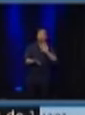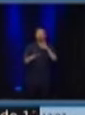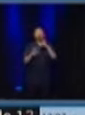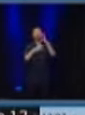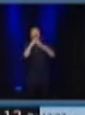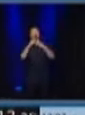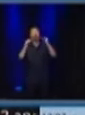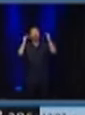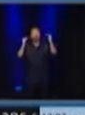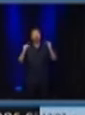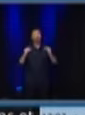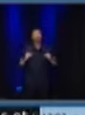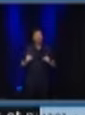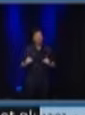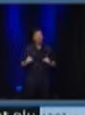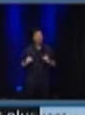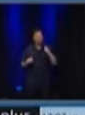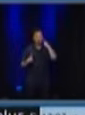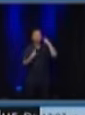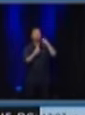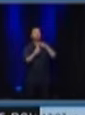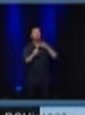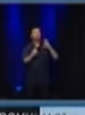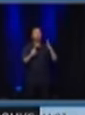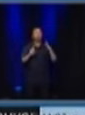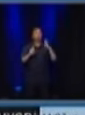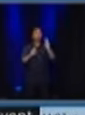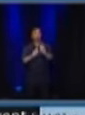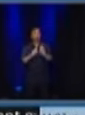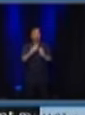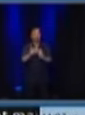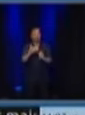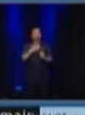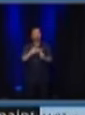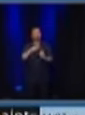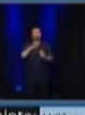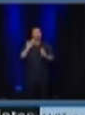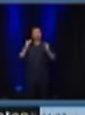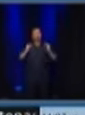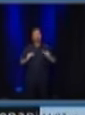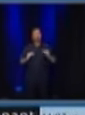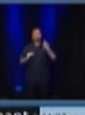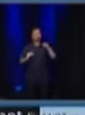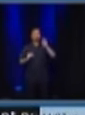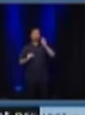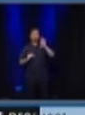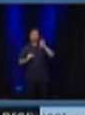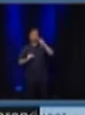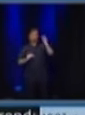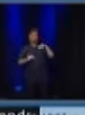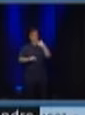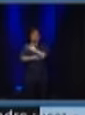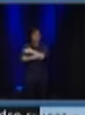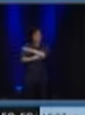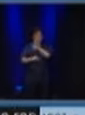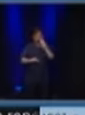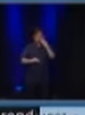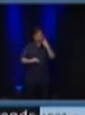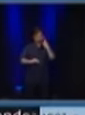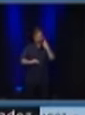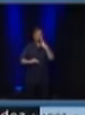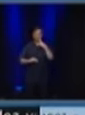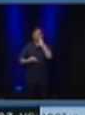codes de couleur et puis on avait comme objectif, avant de passer au vert, d'atteindre 75 % de vaccination pour